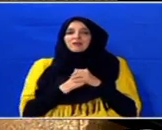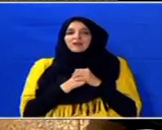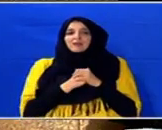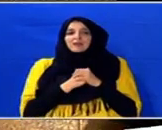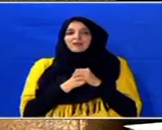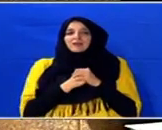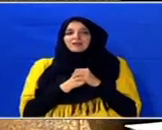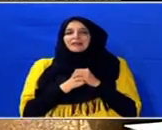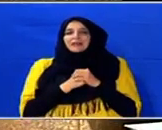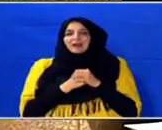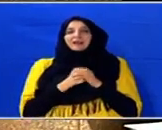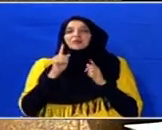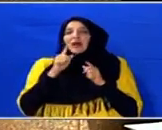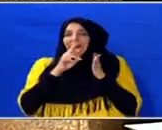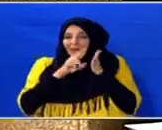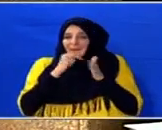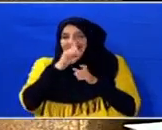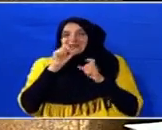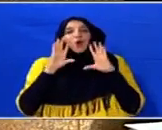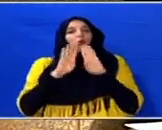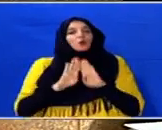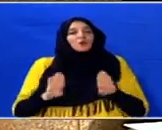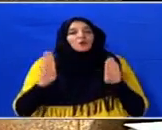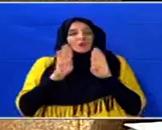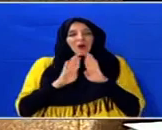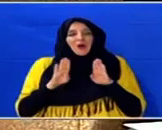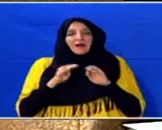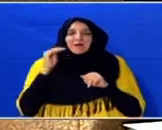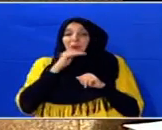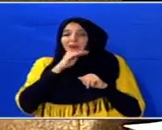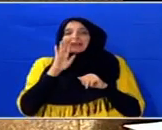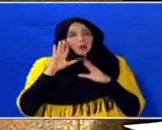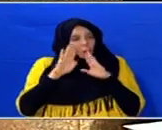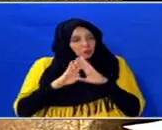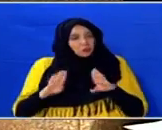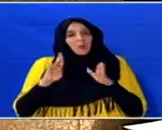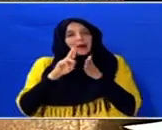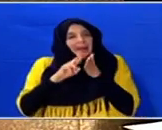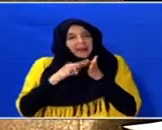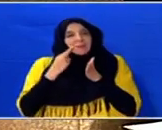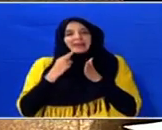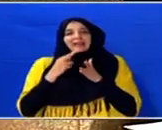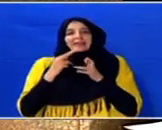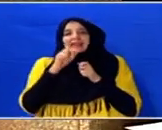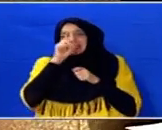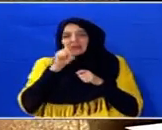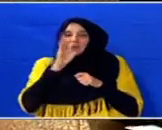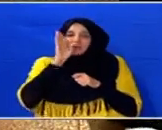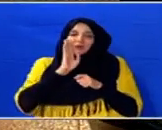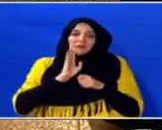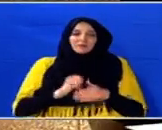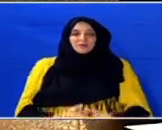اختي جهيدة بلا عقل برك باش نفهموك، وان شاء الله باش نعطيوك الاجابه اللي تقدري تعملي بها. انت